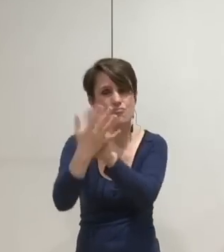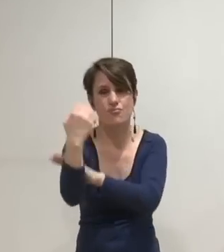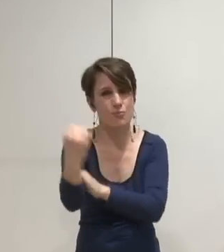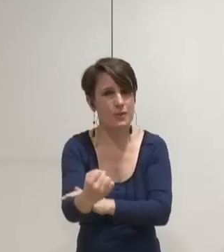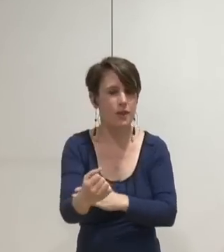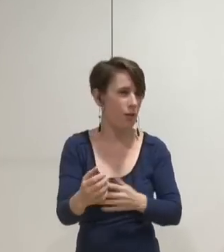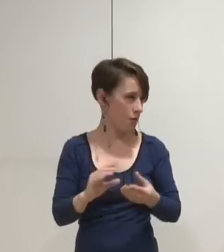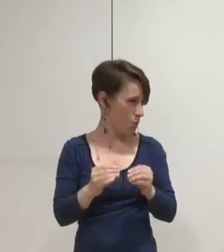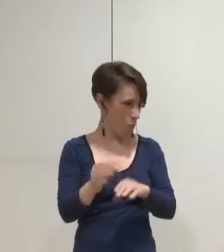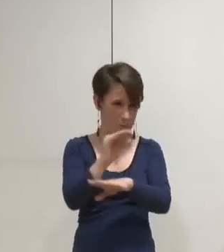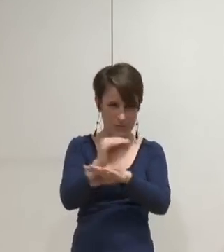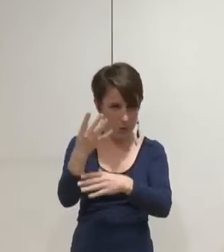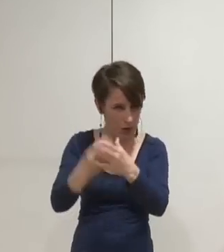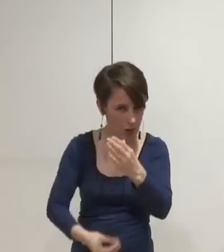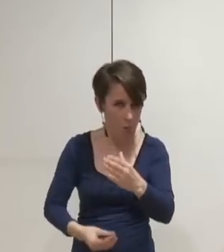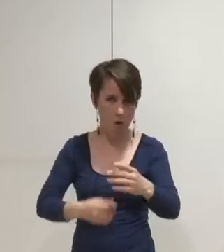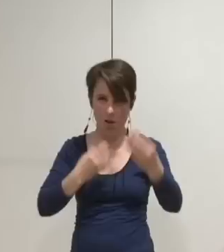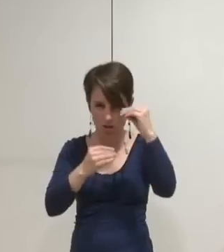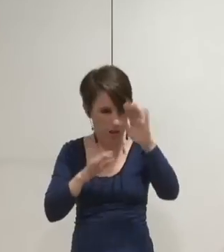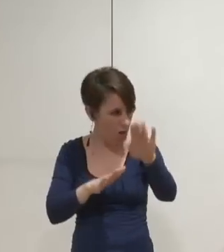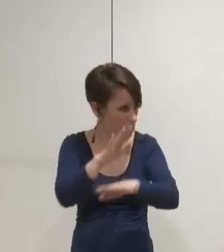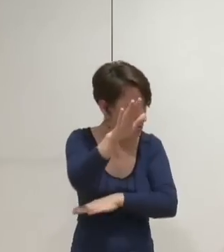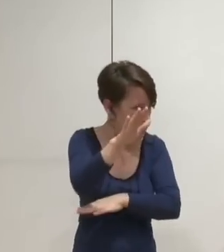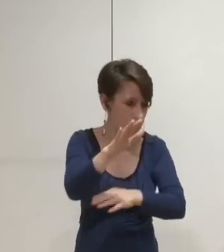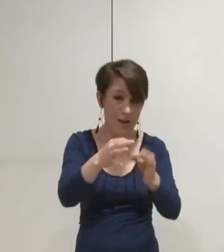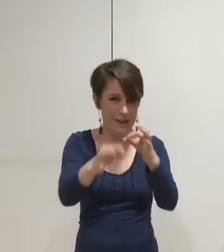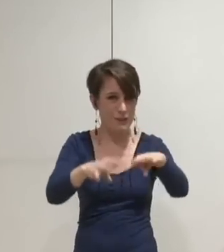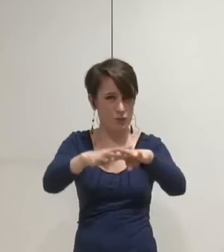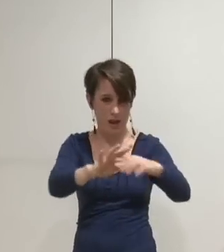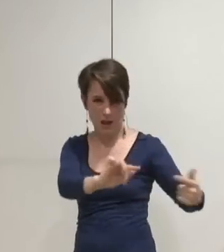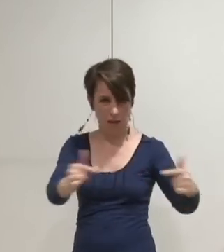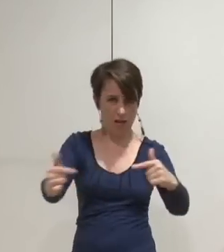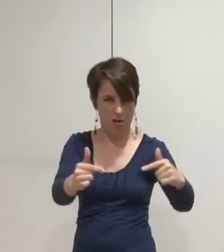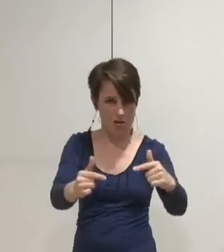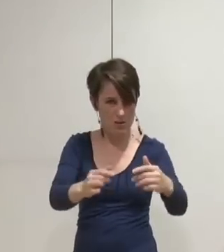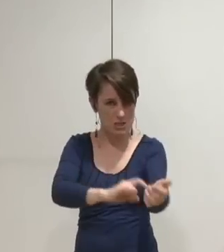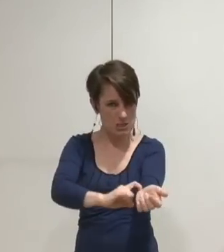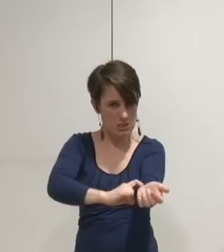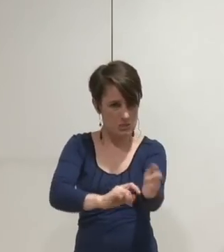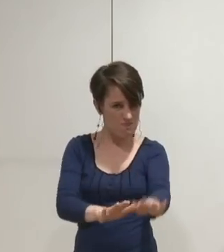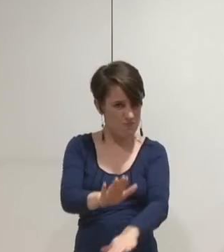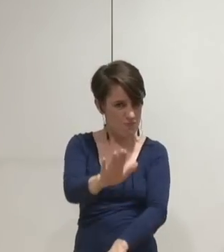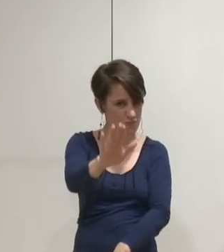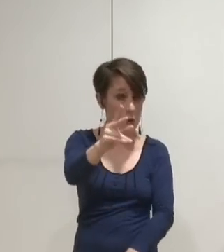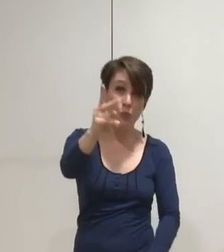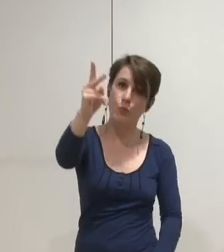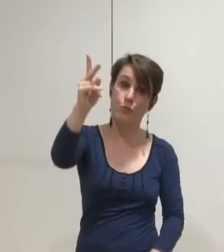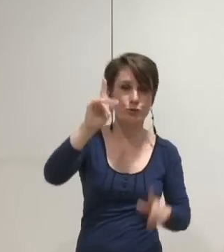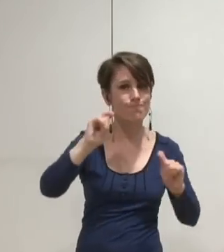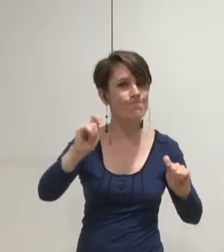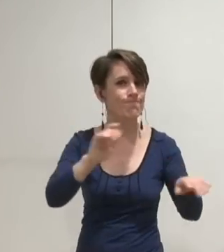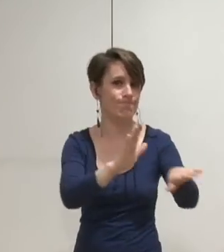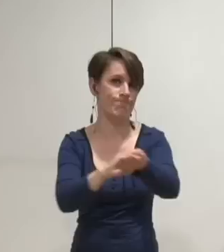élus car nous le sentons bien la tension monte dans ces quartiers je vous remercie